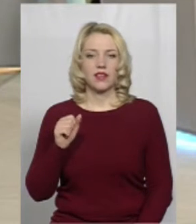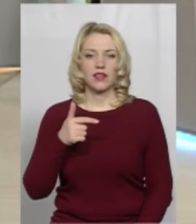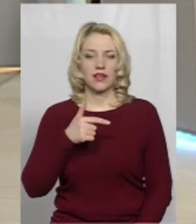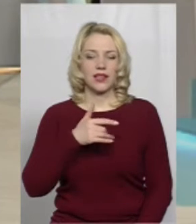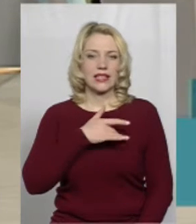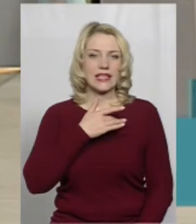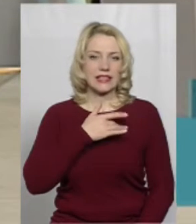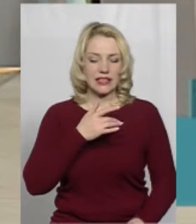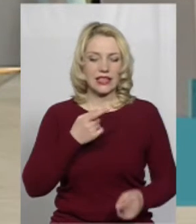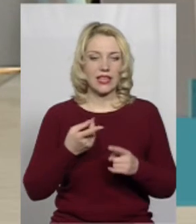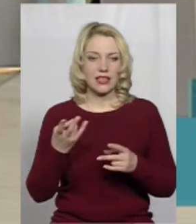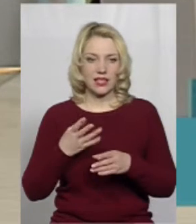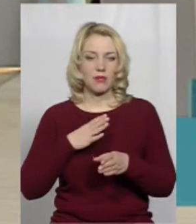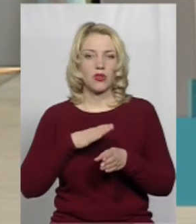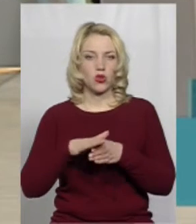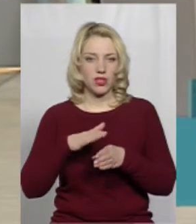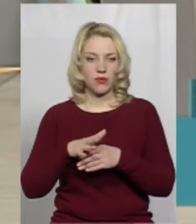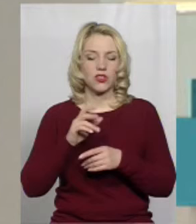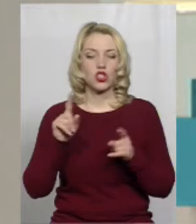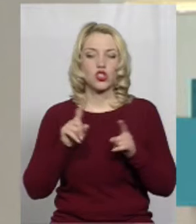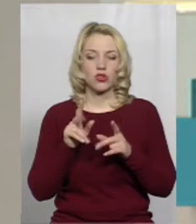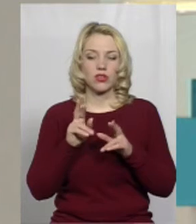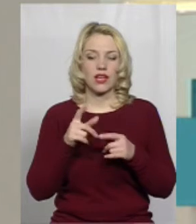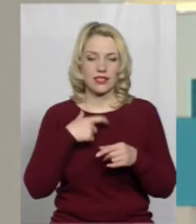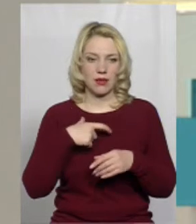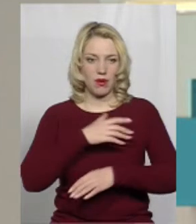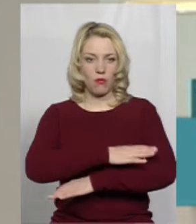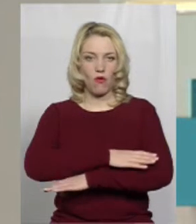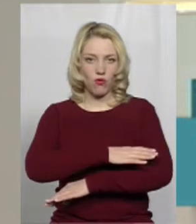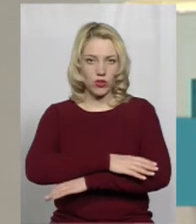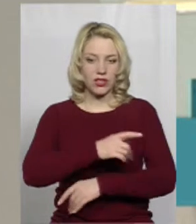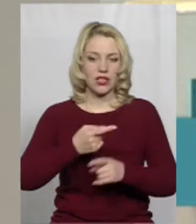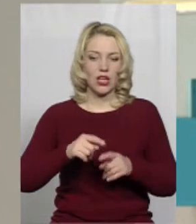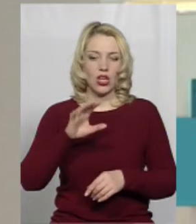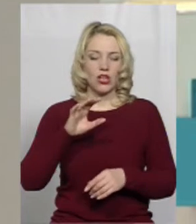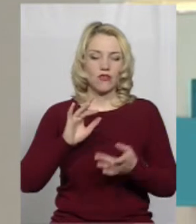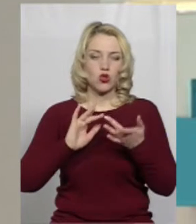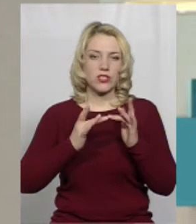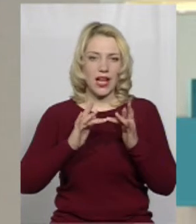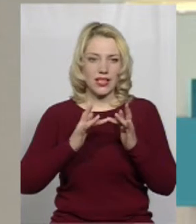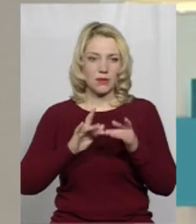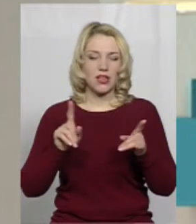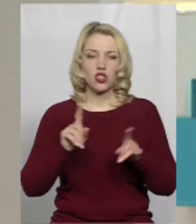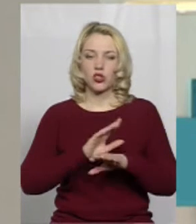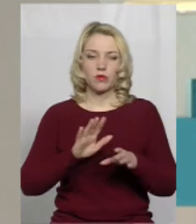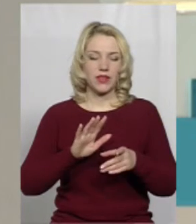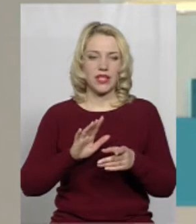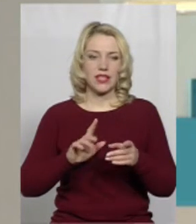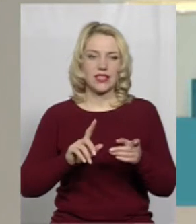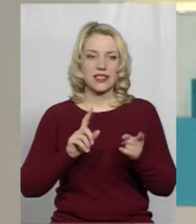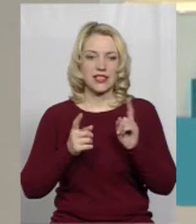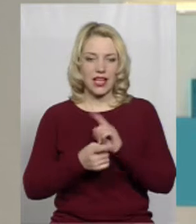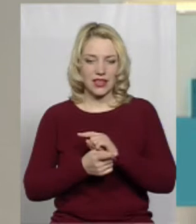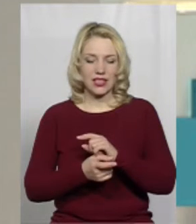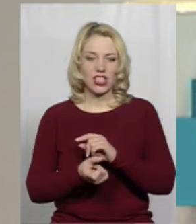Але що, як себе поводити в соціальних мережах, щоб не стати